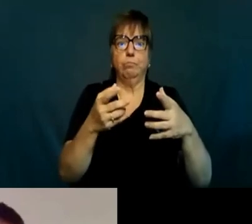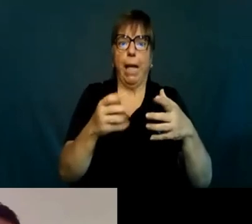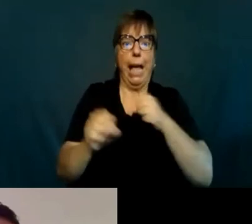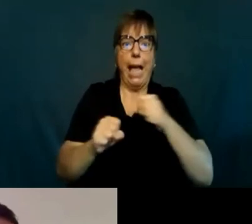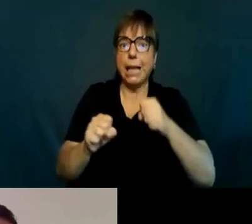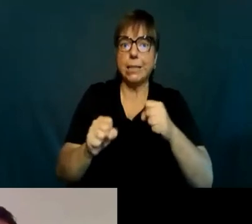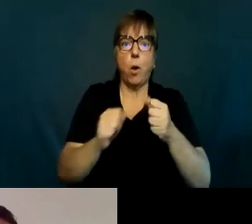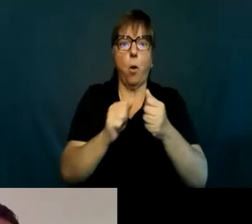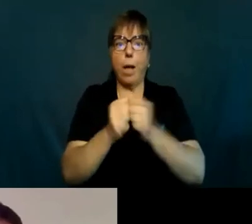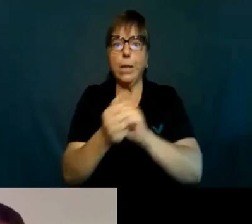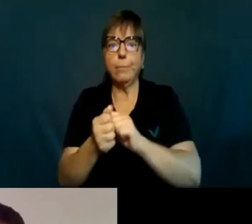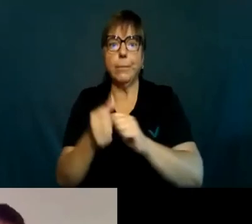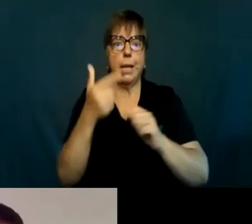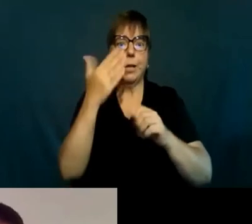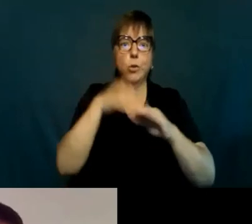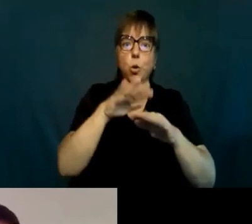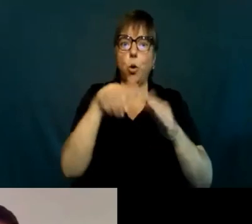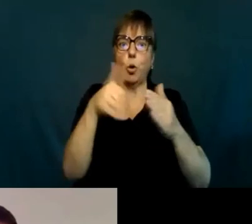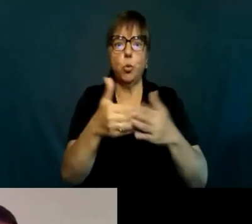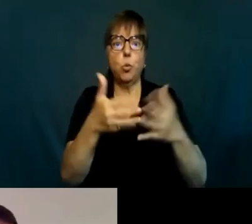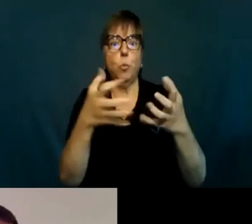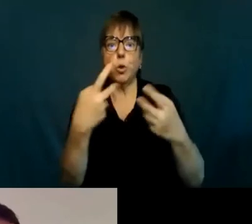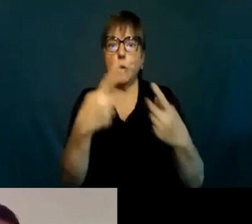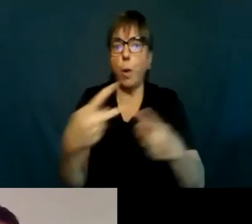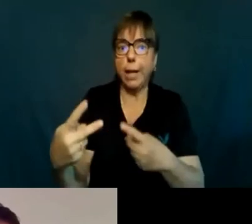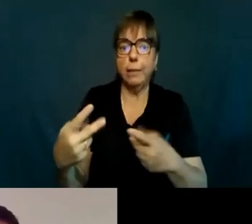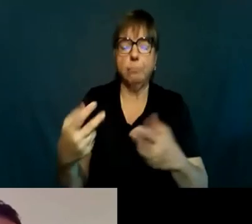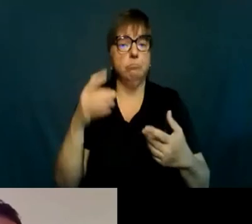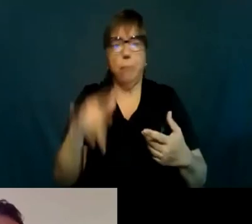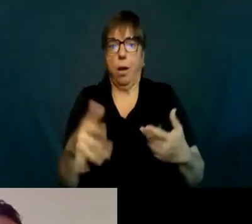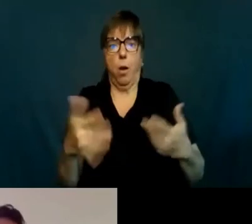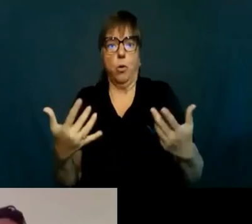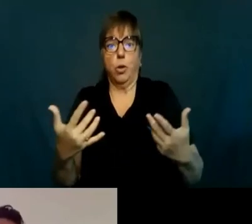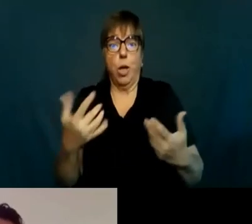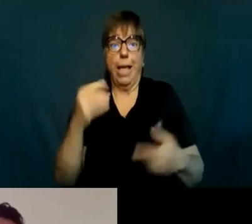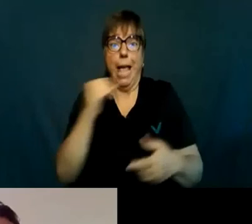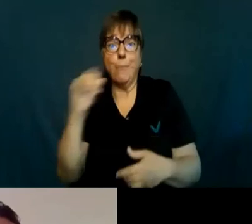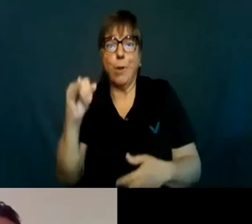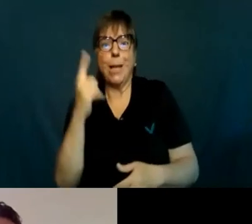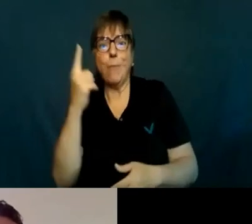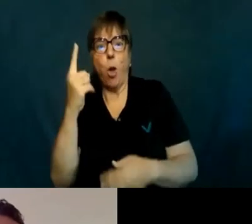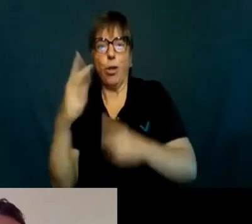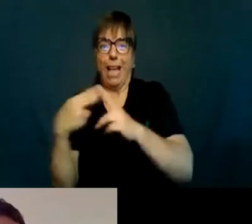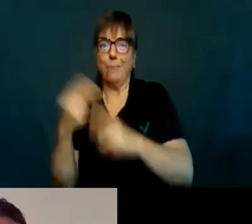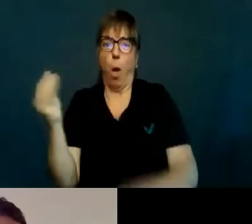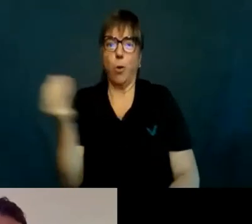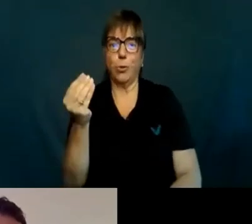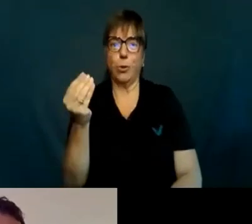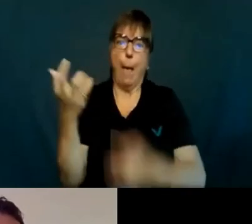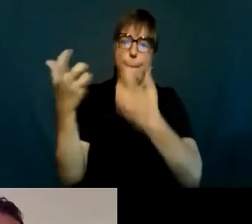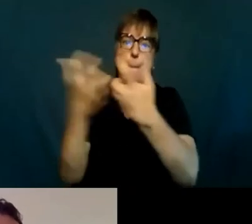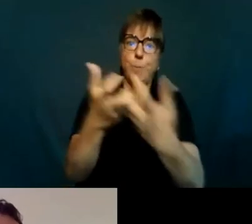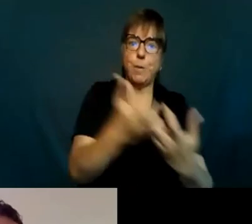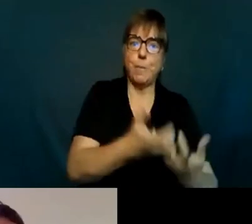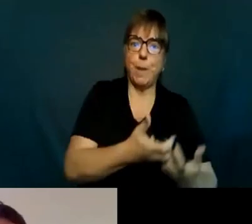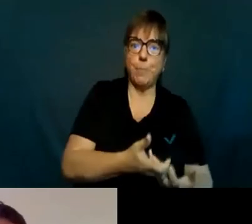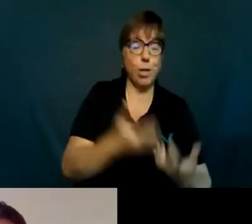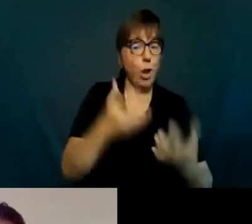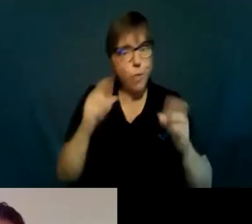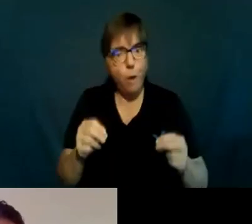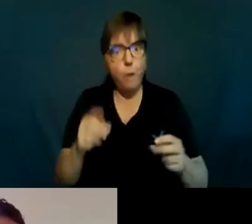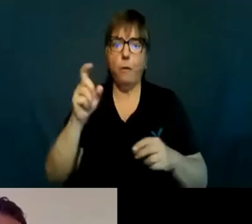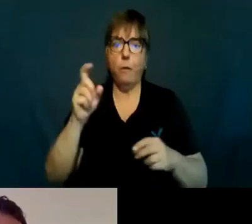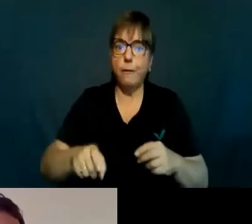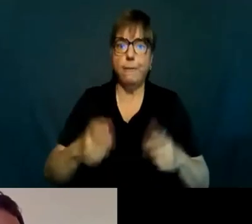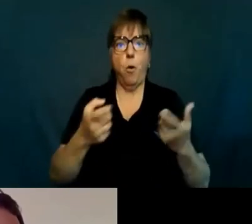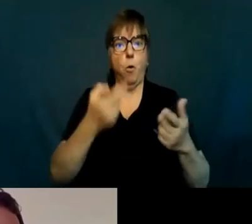tous ces besoins particuliers-là. Alors, parce qu'il n pas moyen d'avoir une réponse puis d'essayer de caractériser une situation, il faut vraiment tenir compte